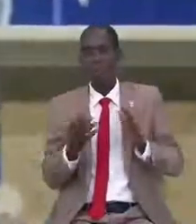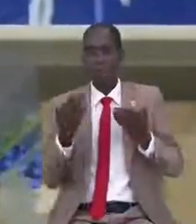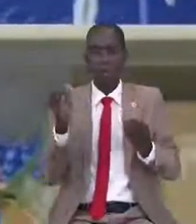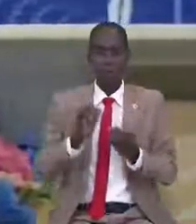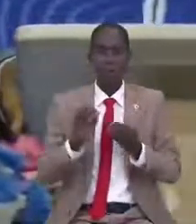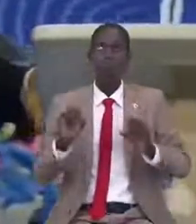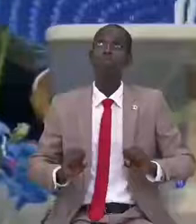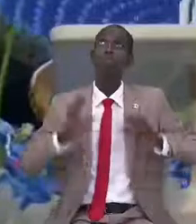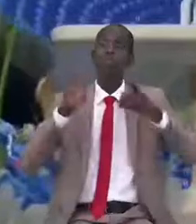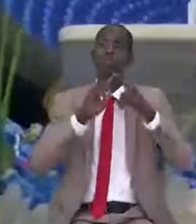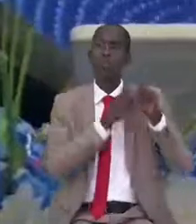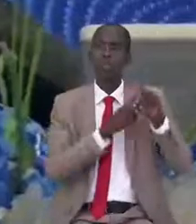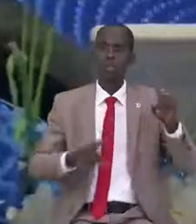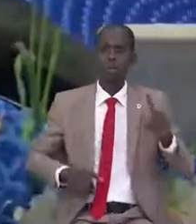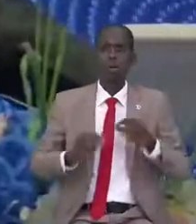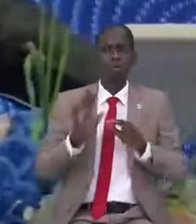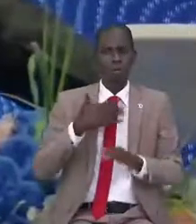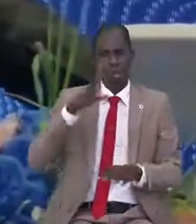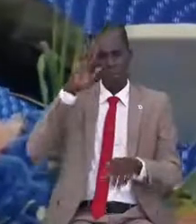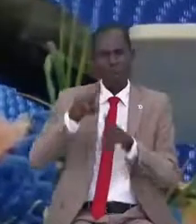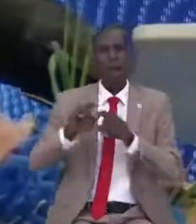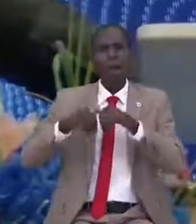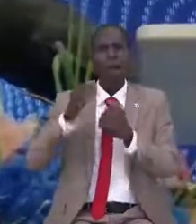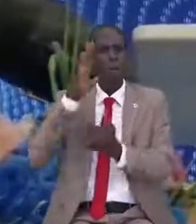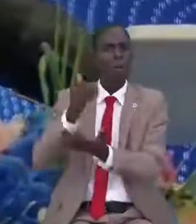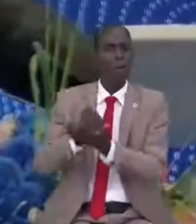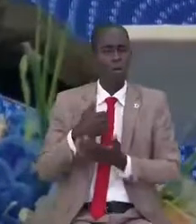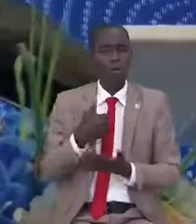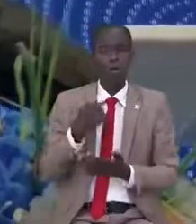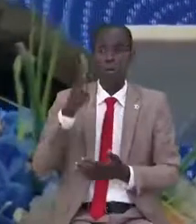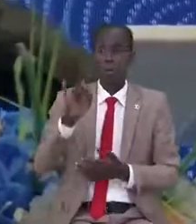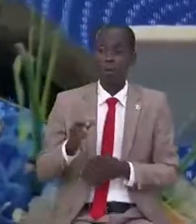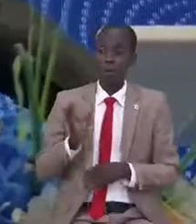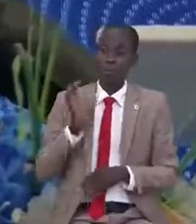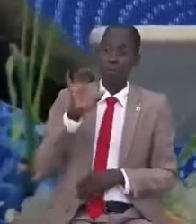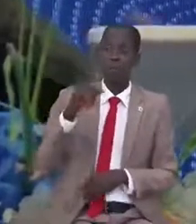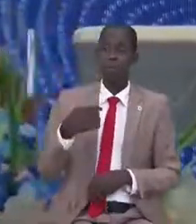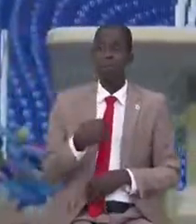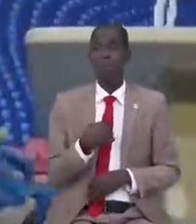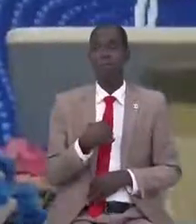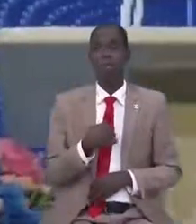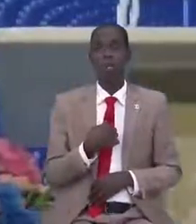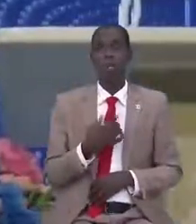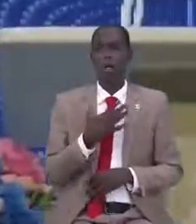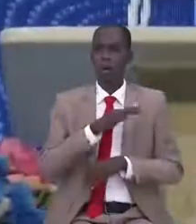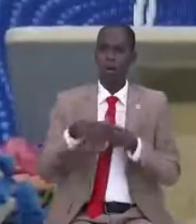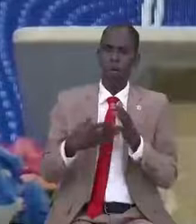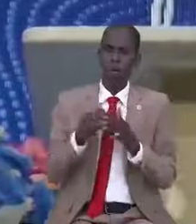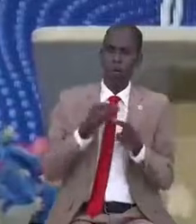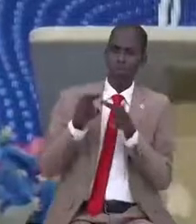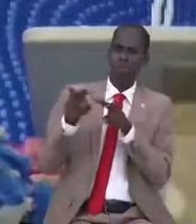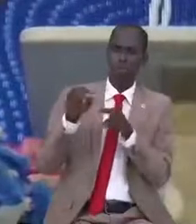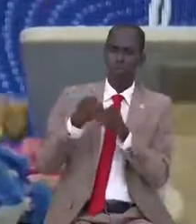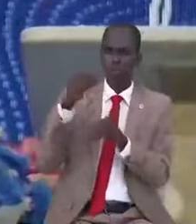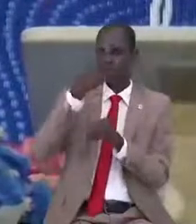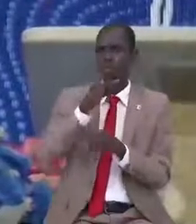dévoué au Seigneur, mon frère, comment vas-tu m'aider? Et si ce n'est pas la force, tout ce que je vois,